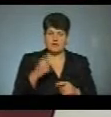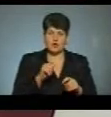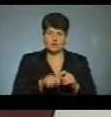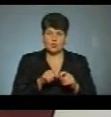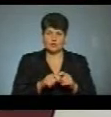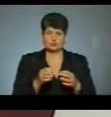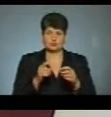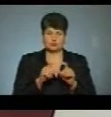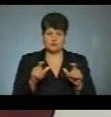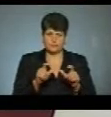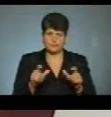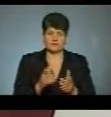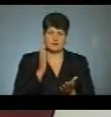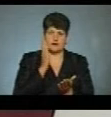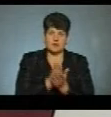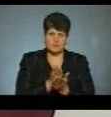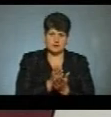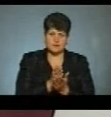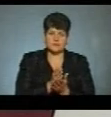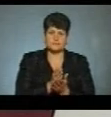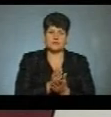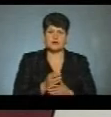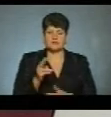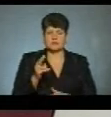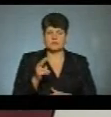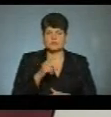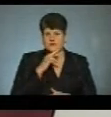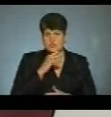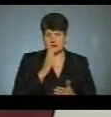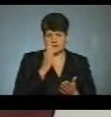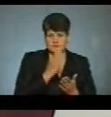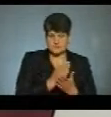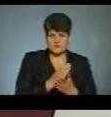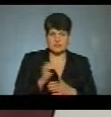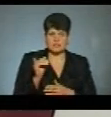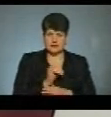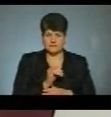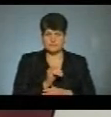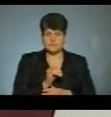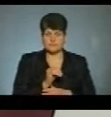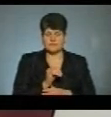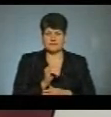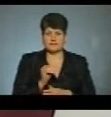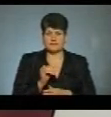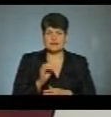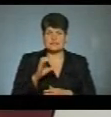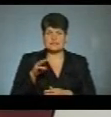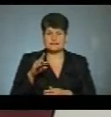контрольно-пропускні пункти, а саме у напрямку автодороги М-19 Доманове-Ковель-Чернівці-Теребличе та автодороги